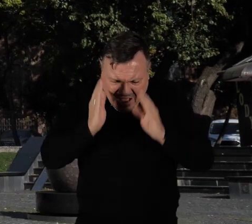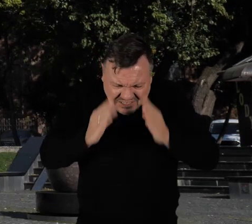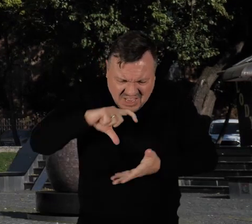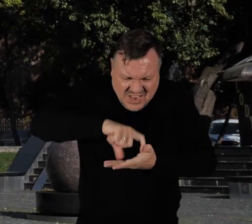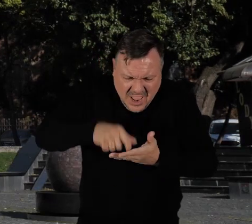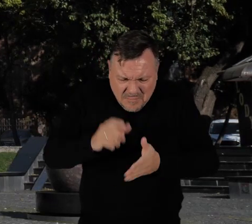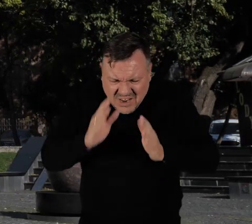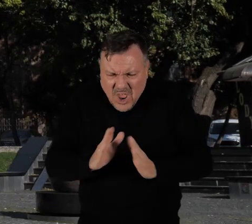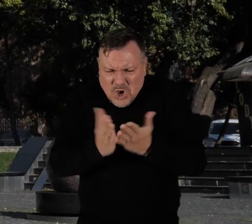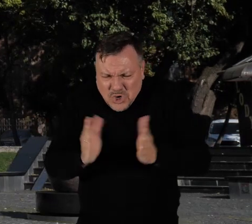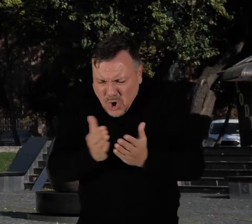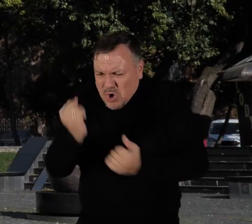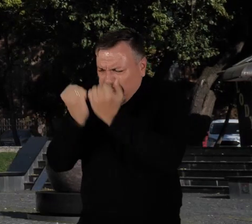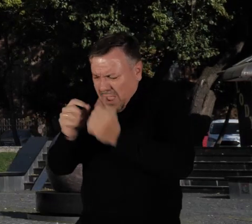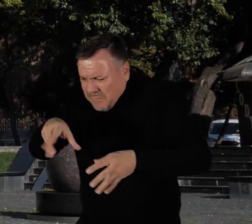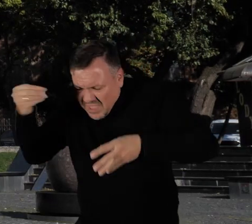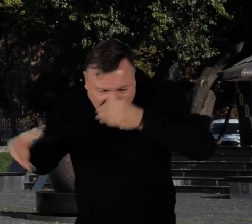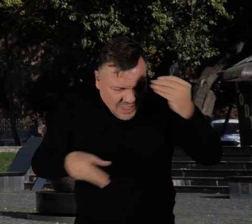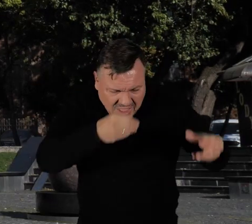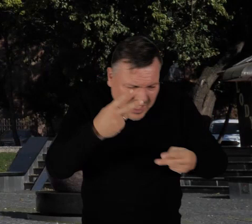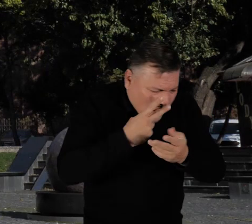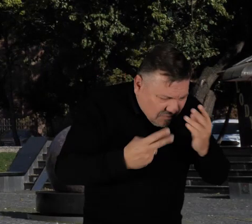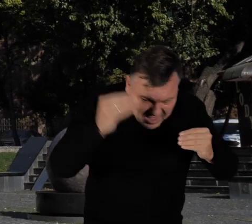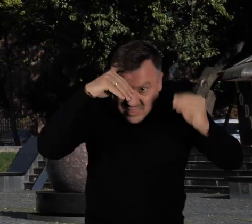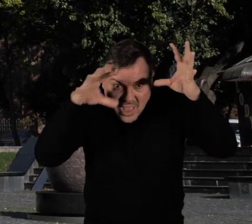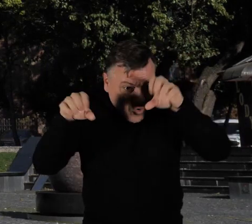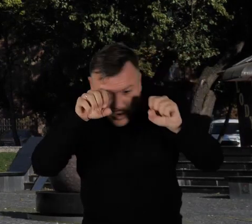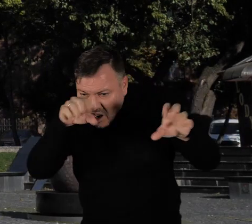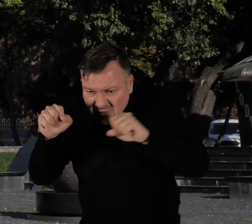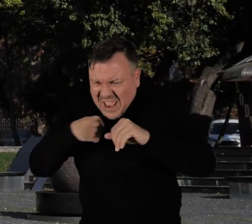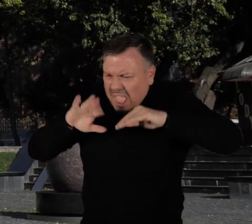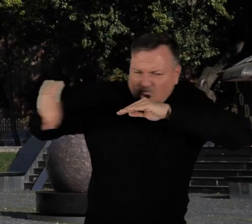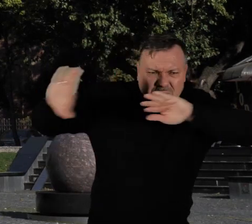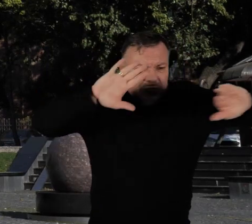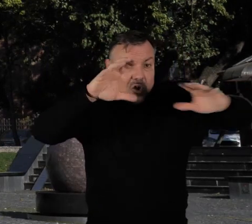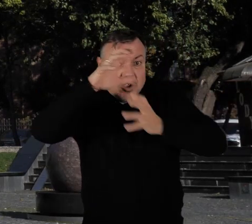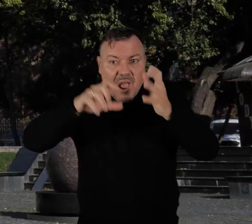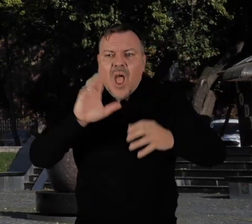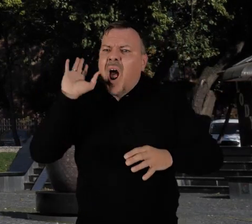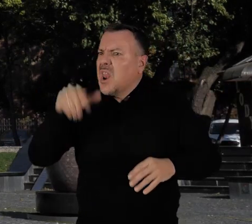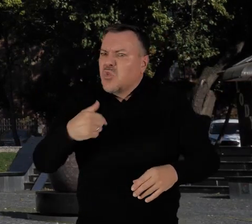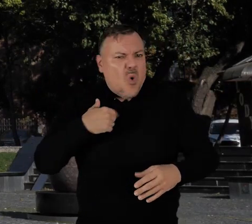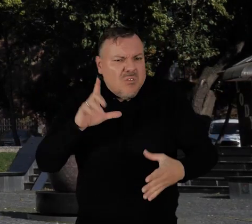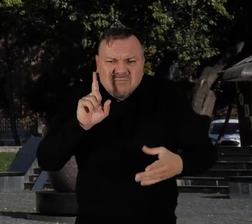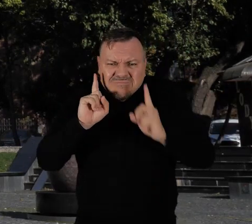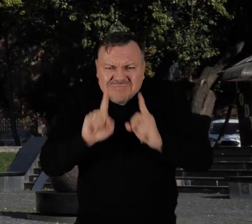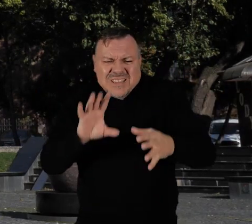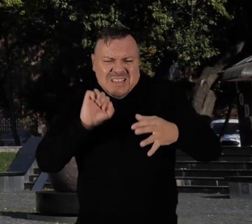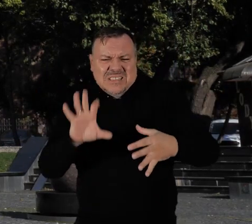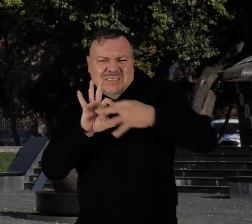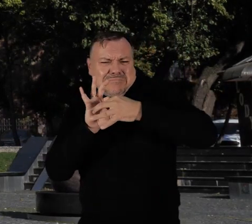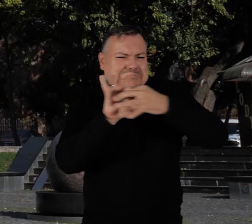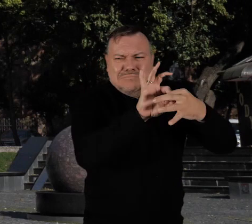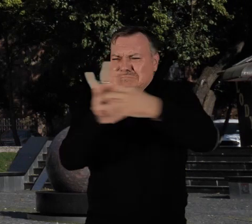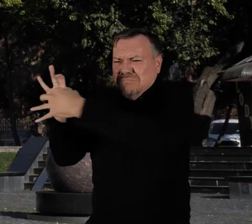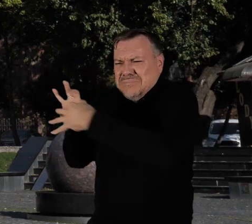gabinetu, obłożony stosami książek i papierów, które skutecznie oddzielają mnie od reszty świata, to i tak jestem złączony silnym